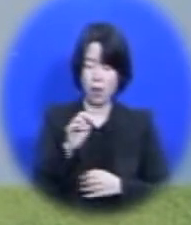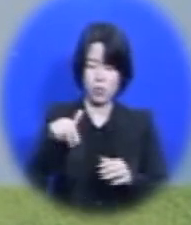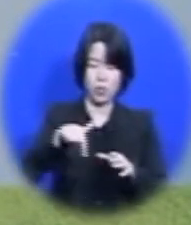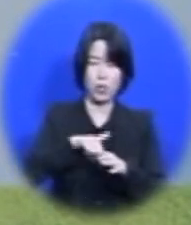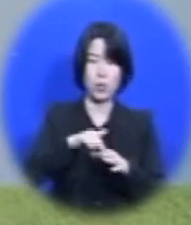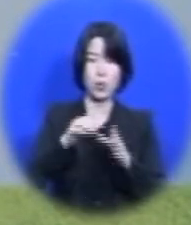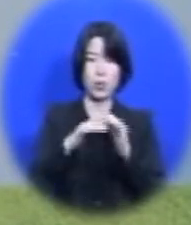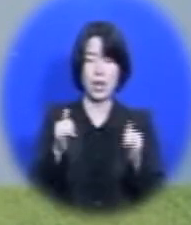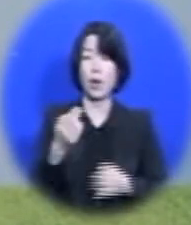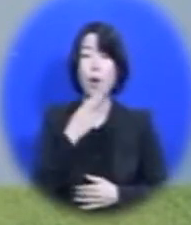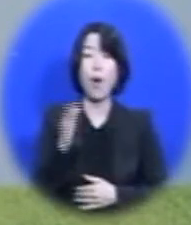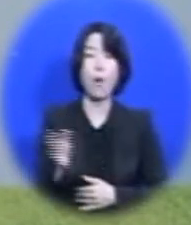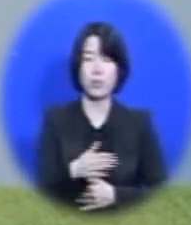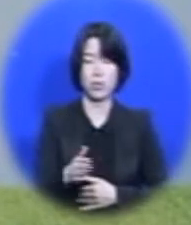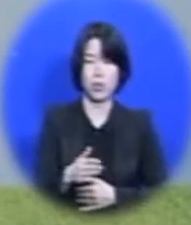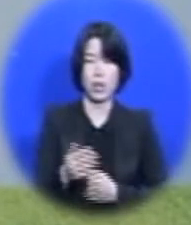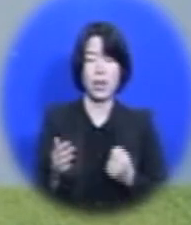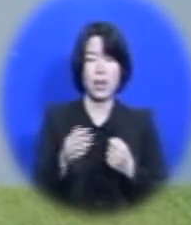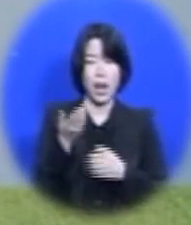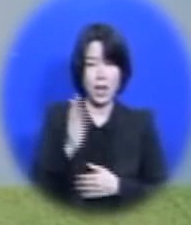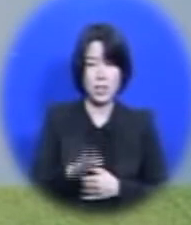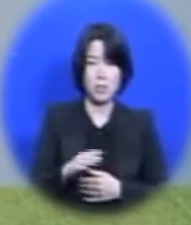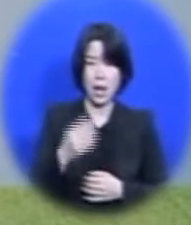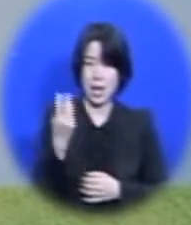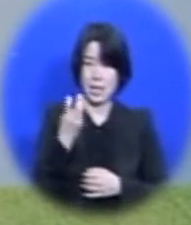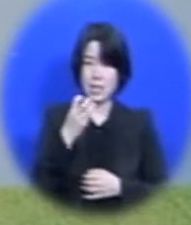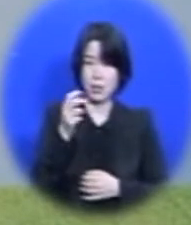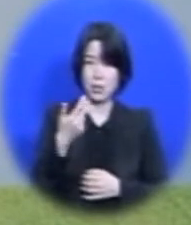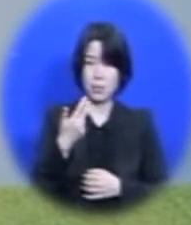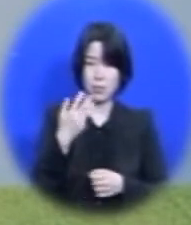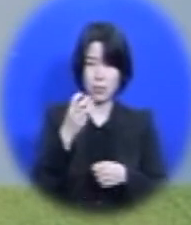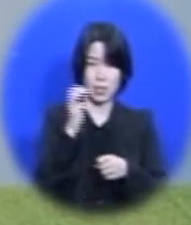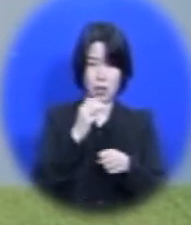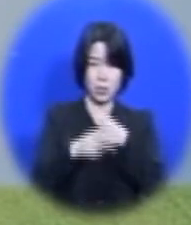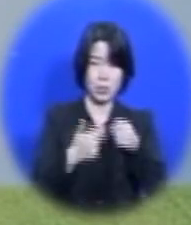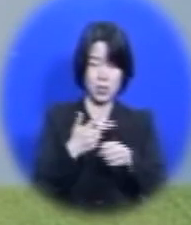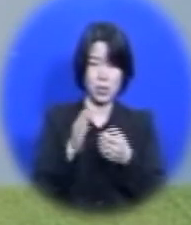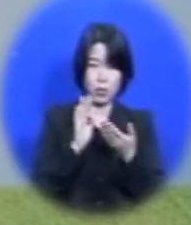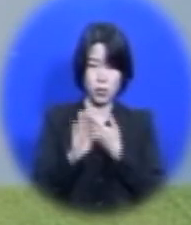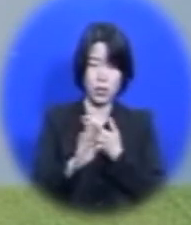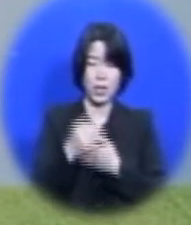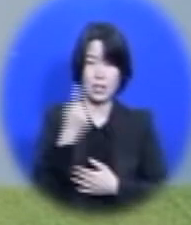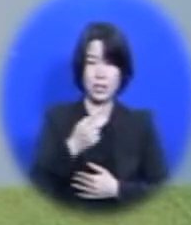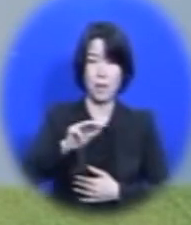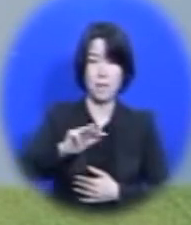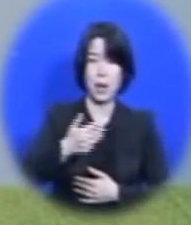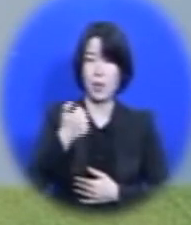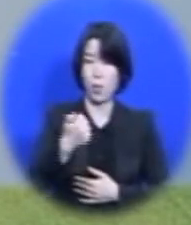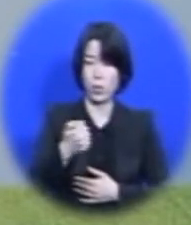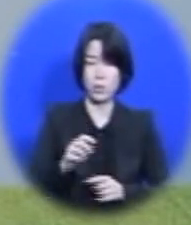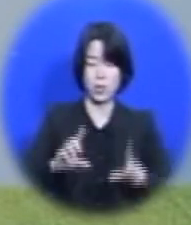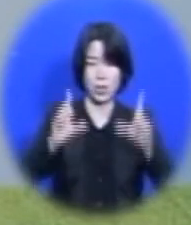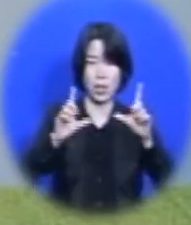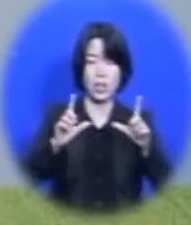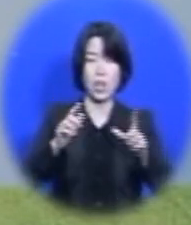때문에. 그러나 그들이 37년 뒤에 세상을 떠났을 때 1850년에는